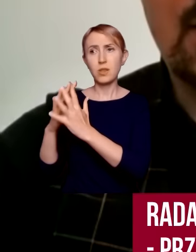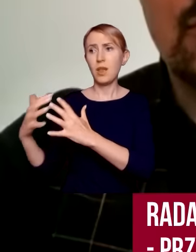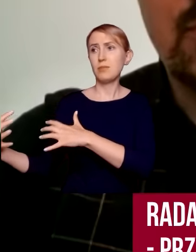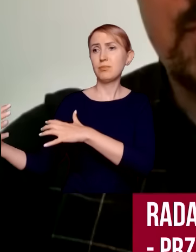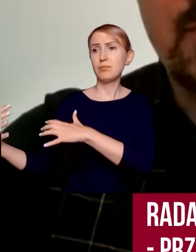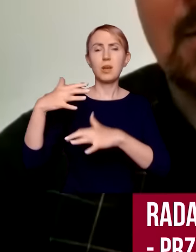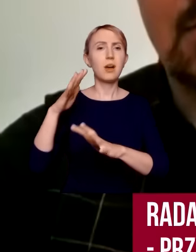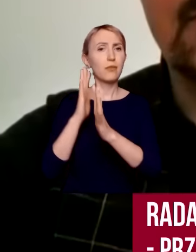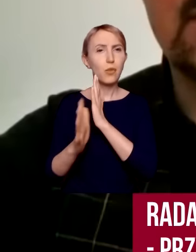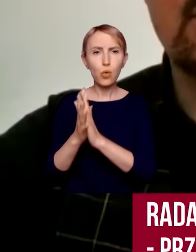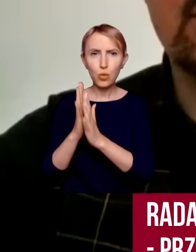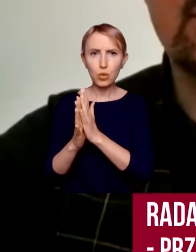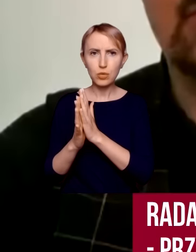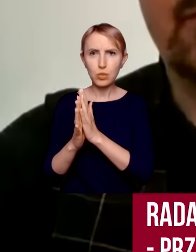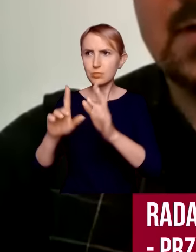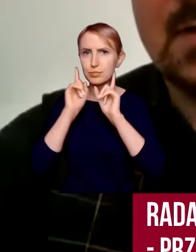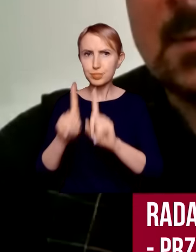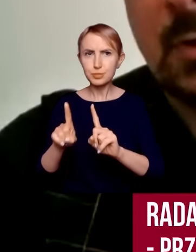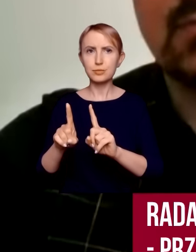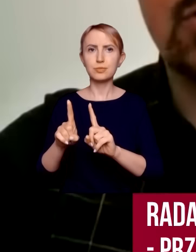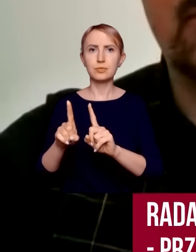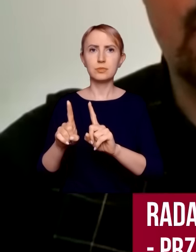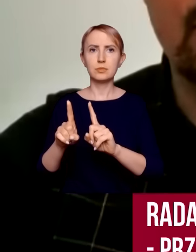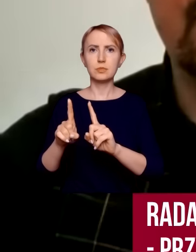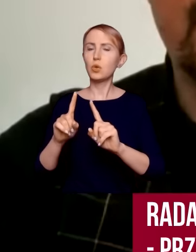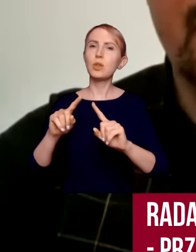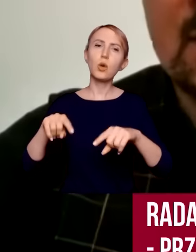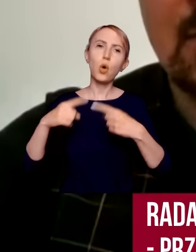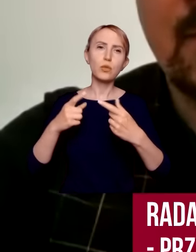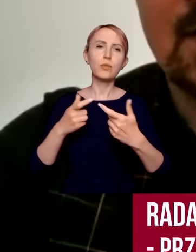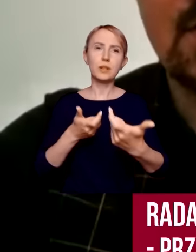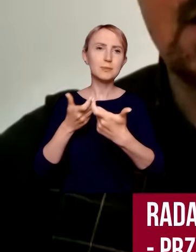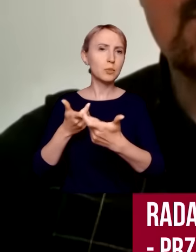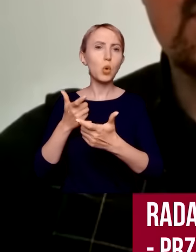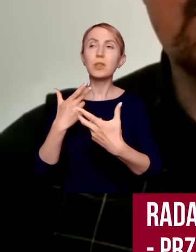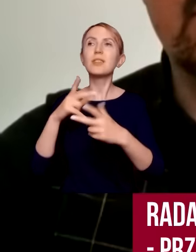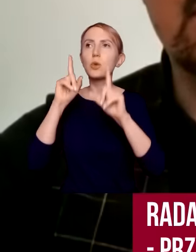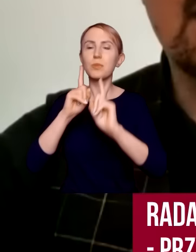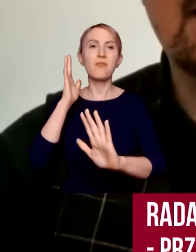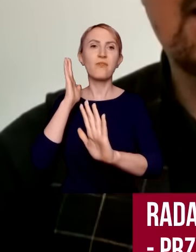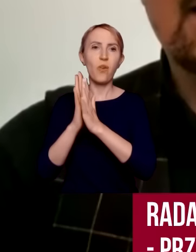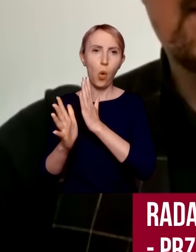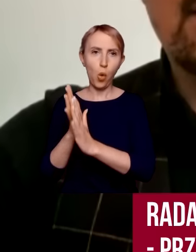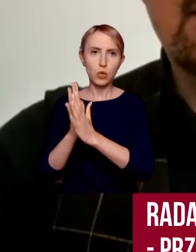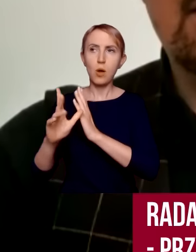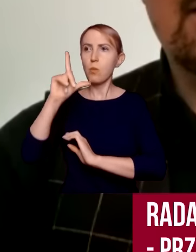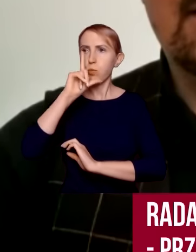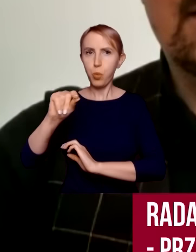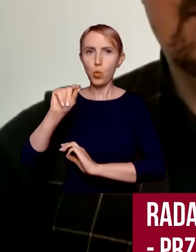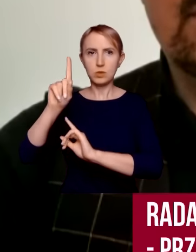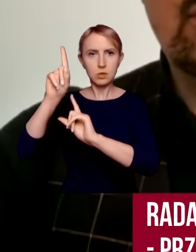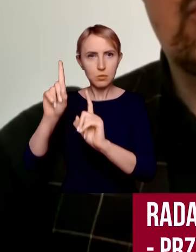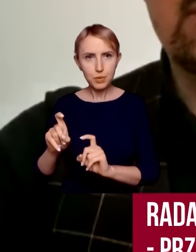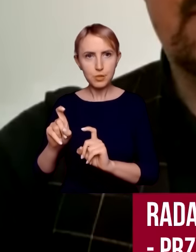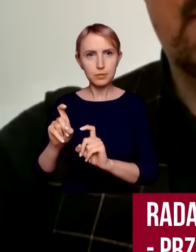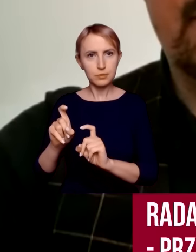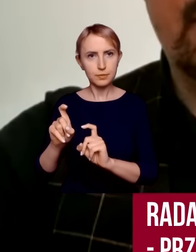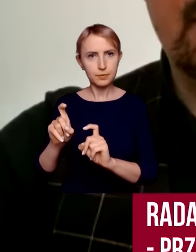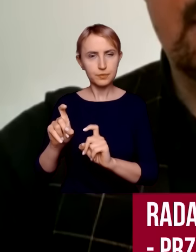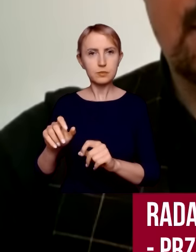wojną taką nominalną, w sensie nie konfliktem zbrojnym, tylko wojną, wypowiedzianą wręcz przez Putina. I my